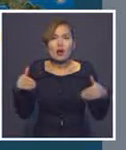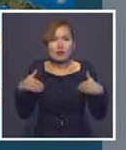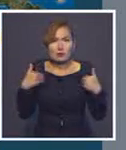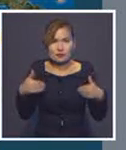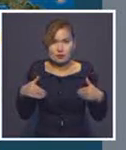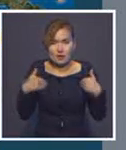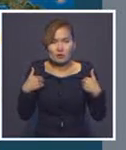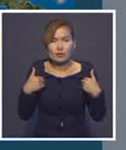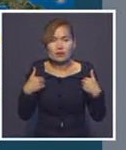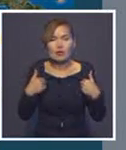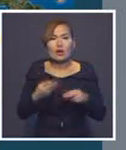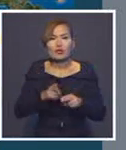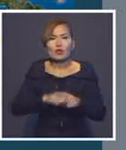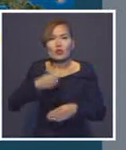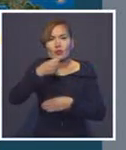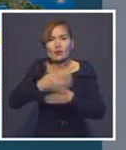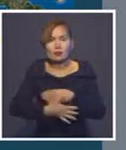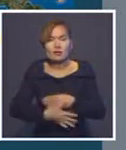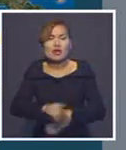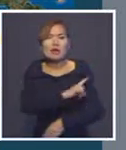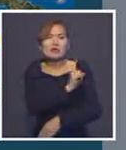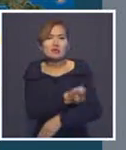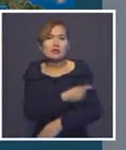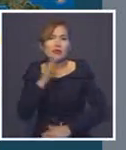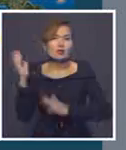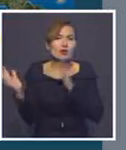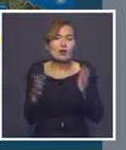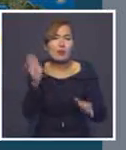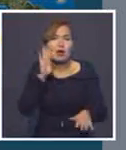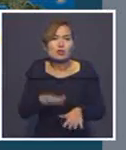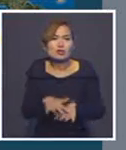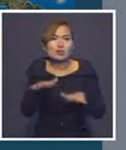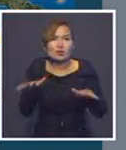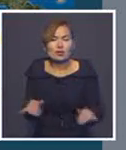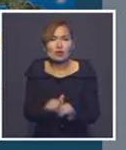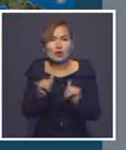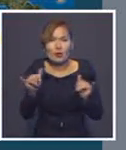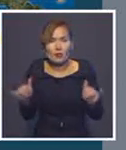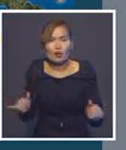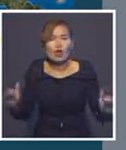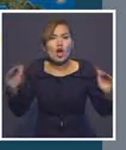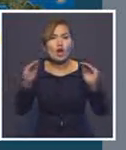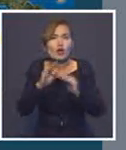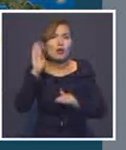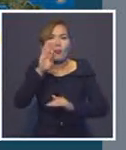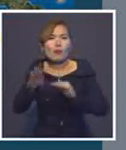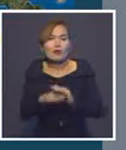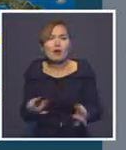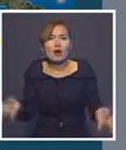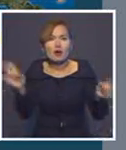шығыс аудандарында, яғни орталығында Ирма дауылының әсерінен су тасқыны болып, кейбір ғимараттарда үйлерді су